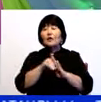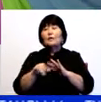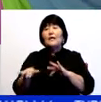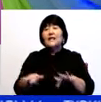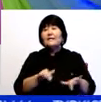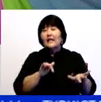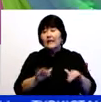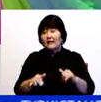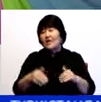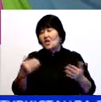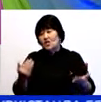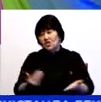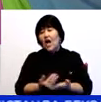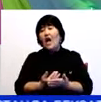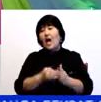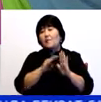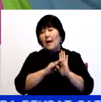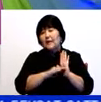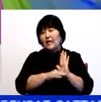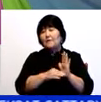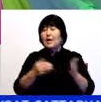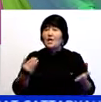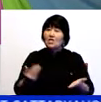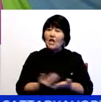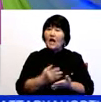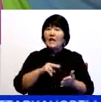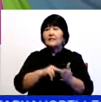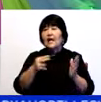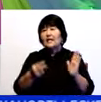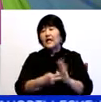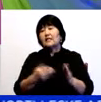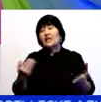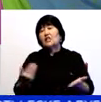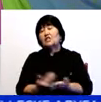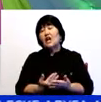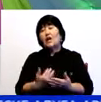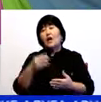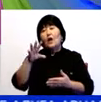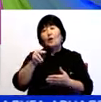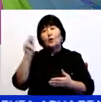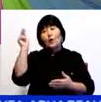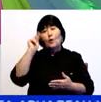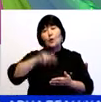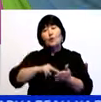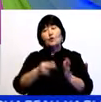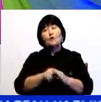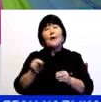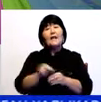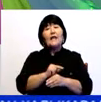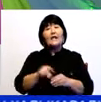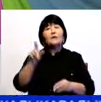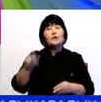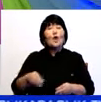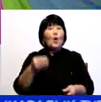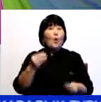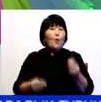әрекеттер, жаңа бағдарлама, жаңа стандарт, жаңа үлгілік оқу жоспары бойынша тәрбиешілер